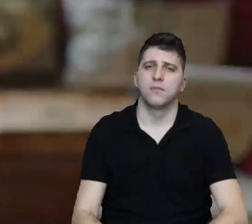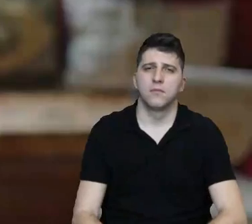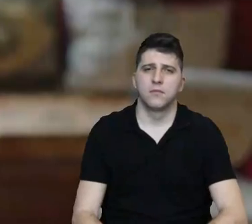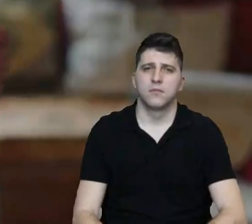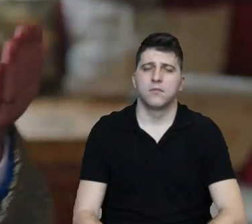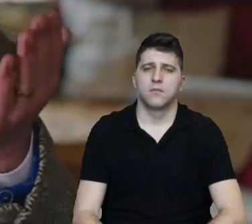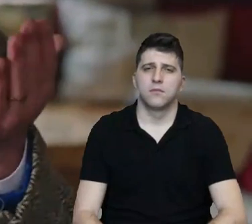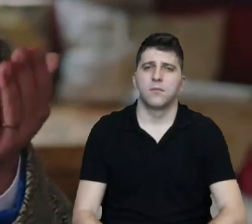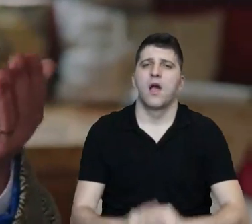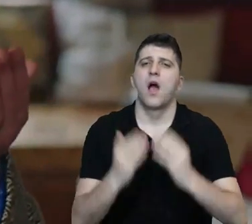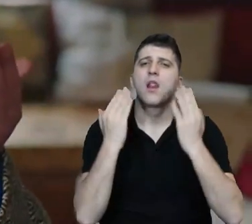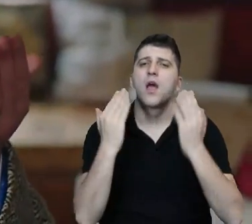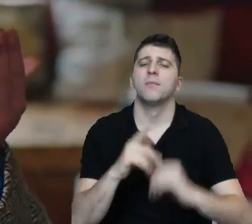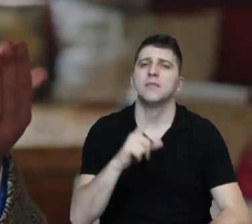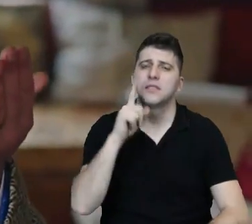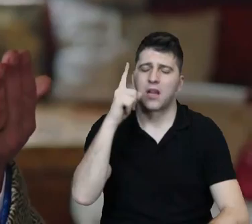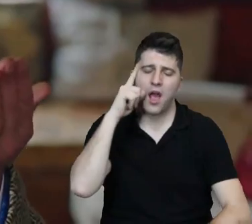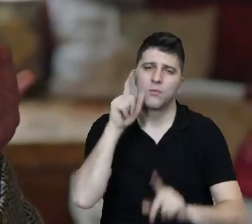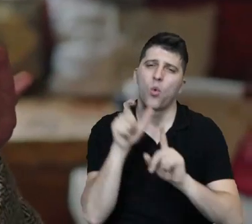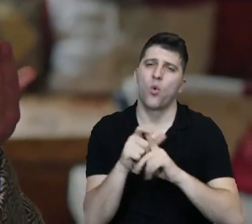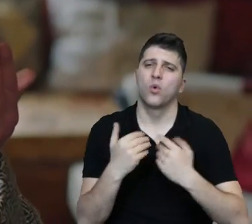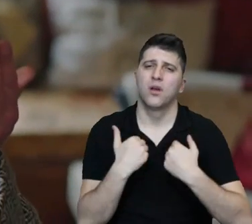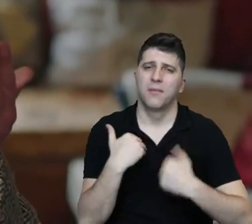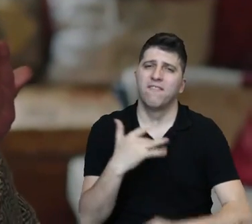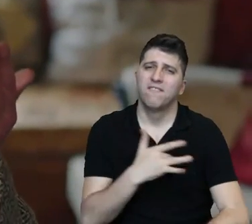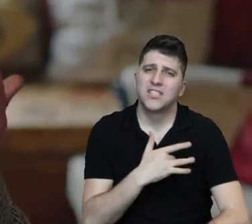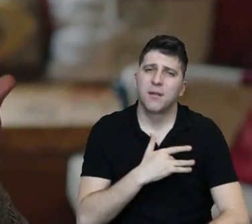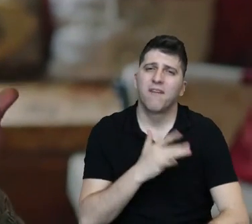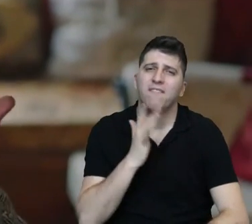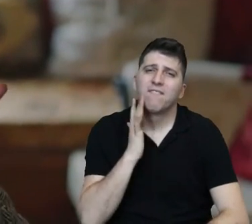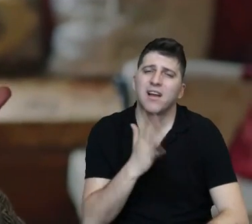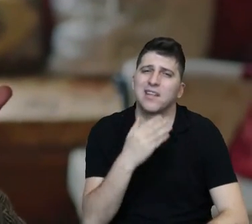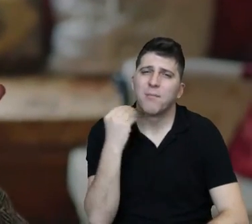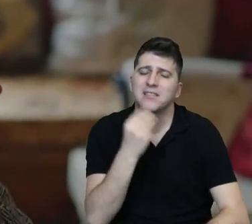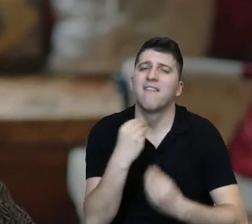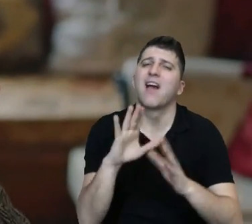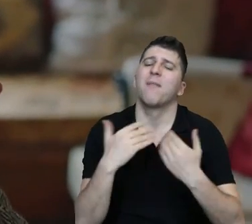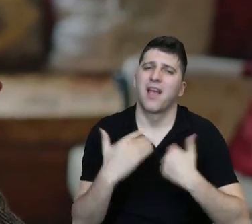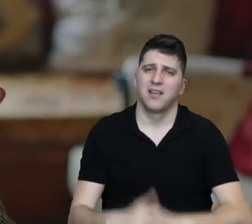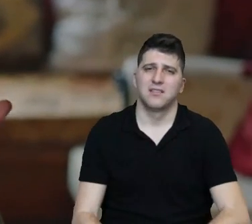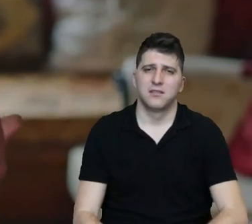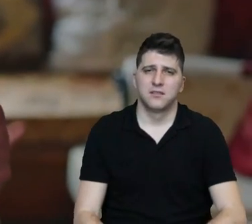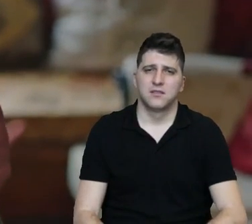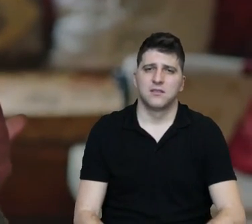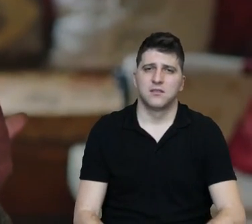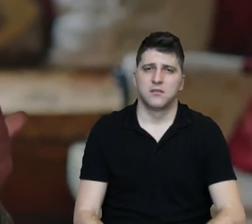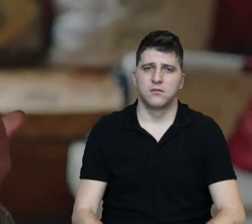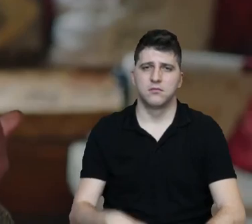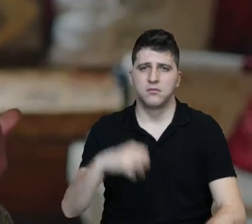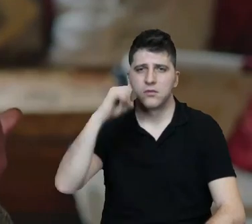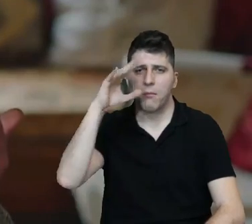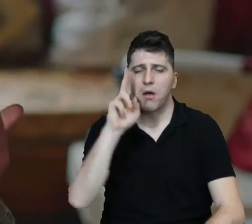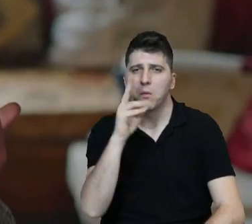açtı. Allah'ım sen aklıma mukayyet ol. Benim vicdanıma fazla mesai yaptırma. Avize ne kadar